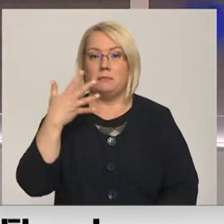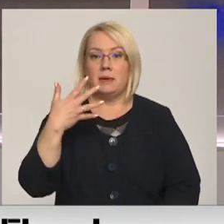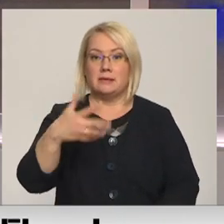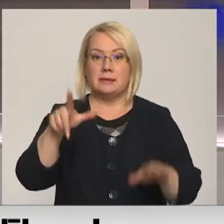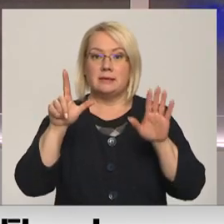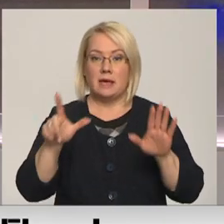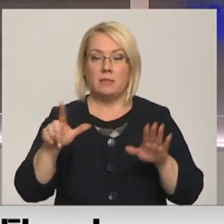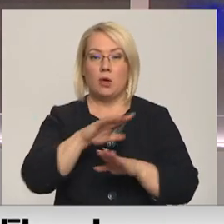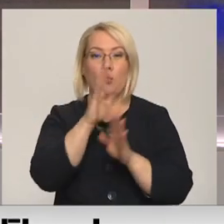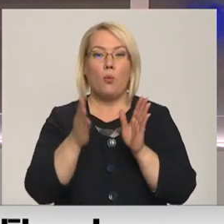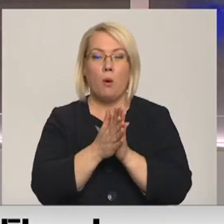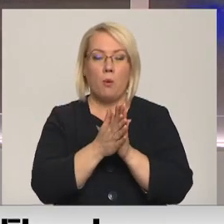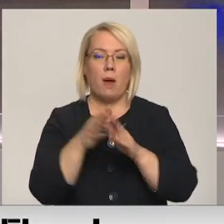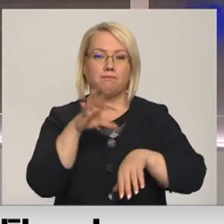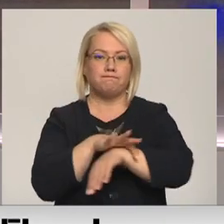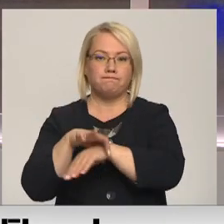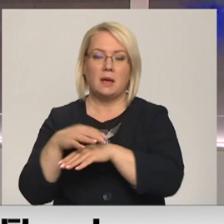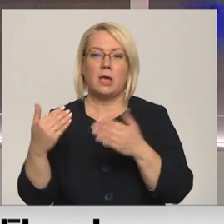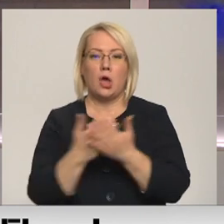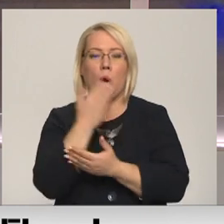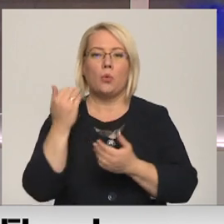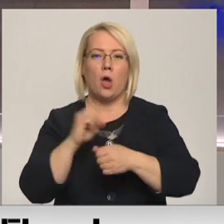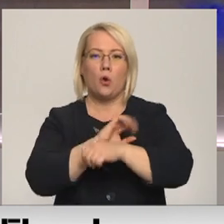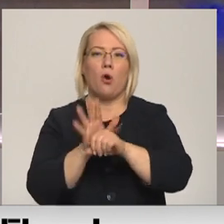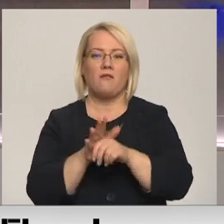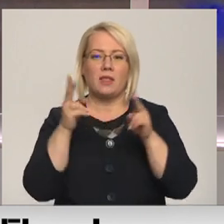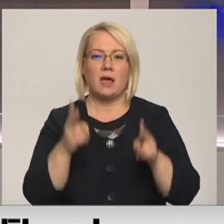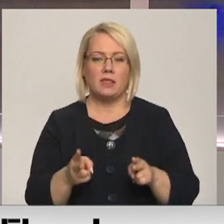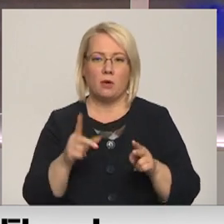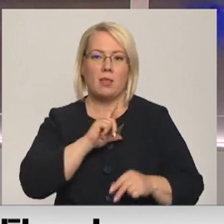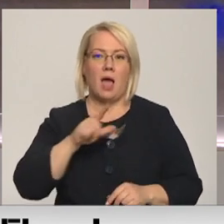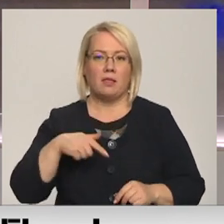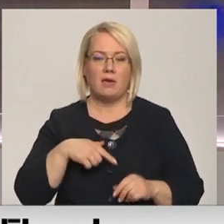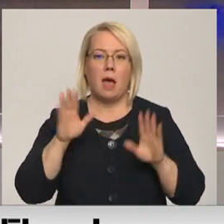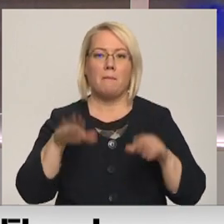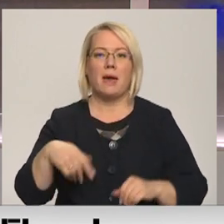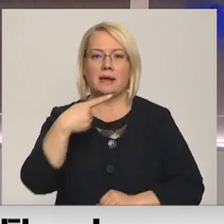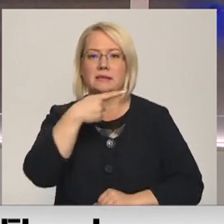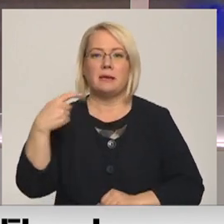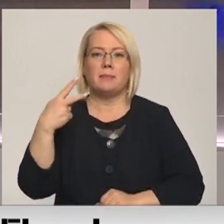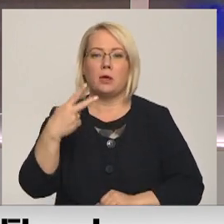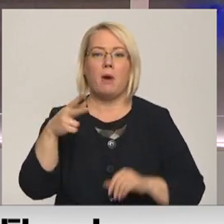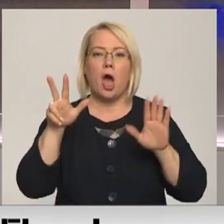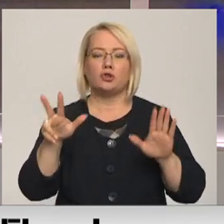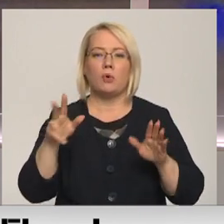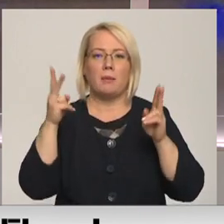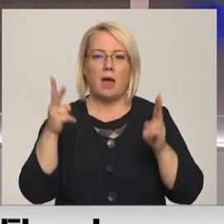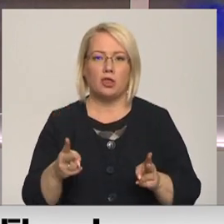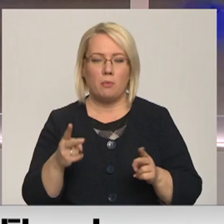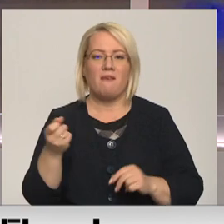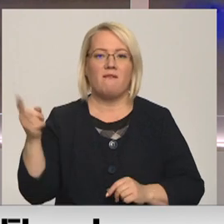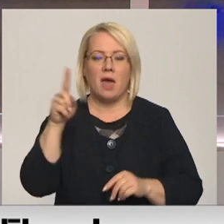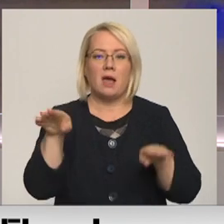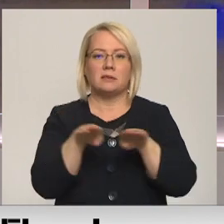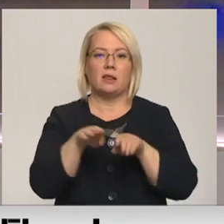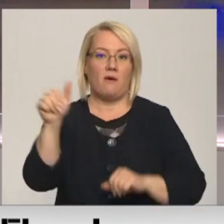457 tika kopumā atklāti jaunā vīrusa paveida omikrona gadījumu Latvijā. Tas ir par 128 gadījumiem vairāk nekā bija